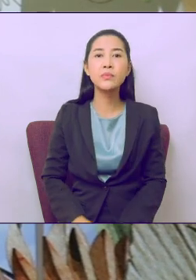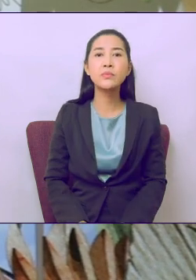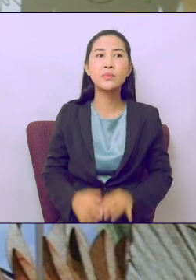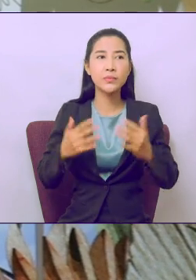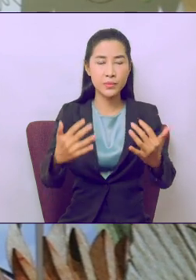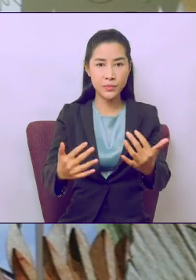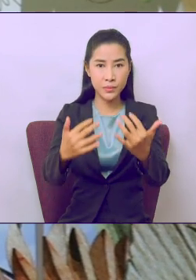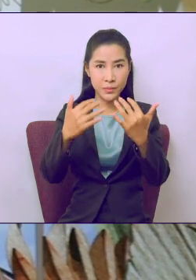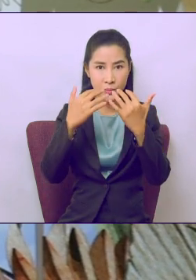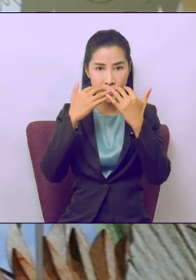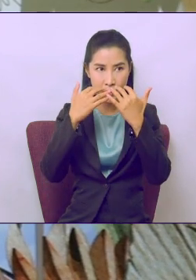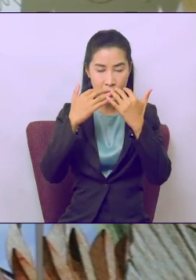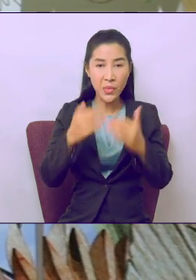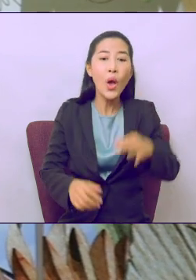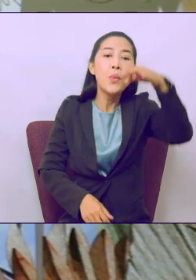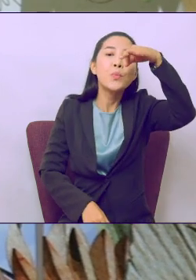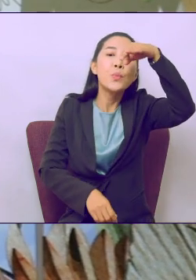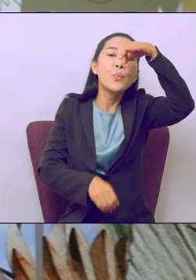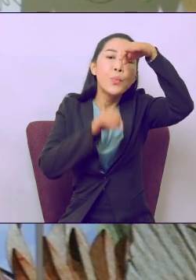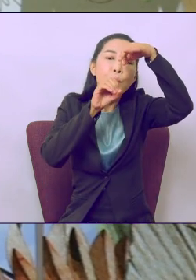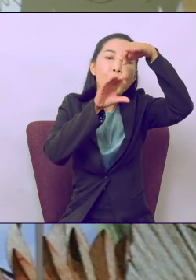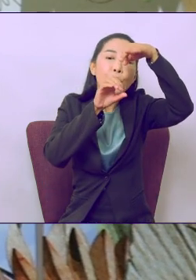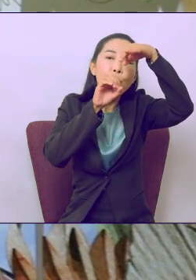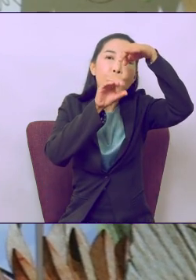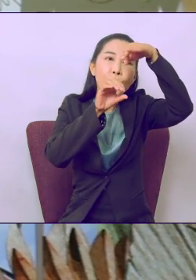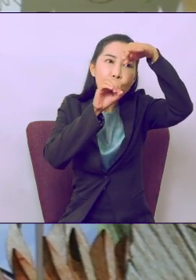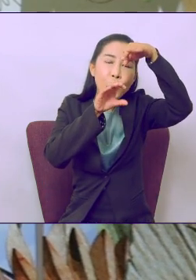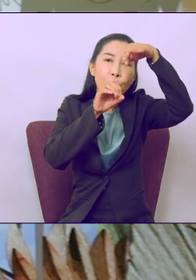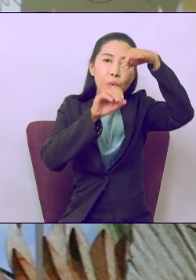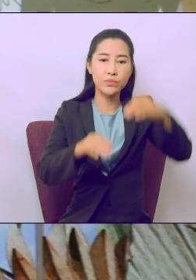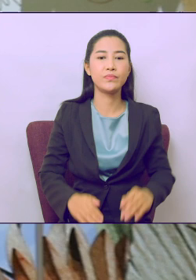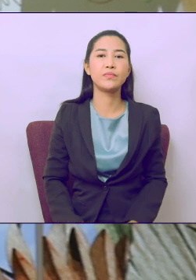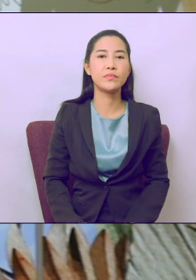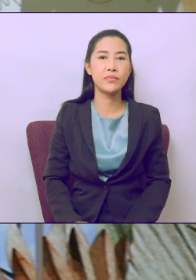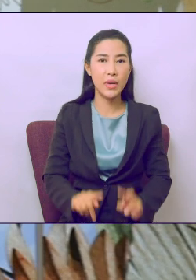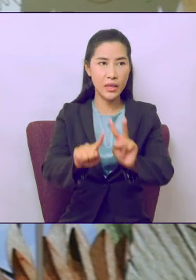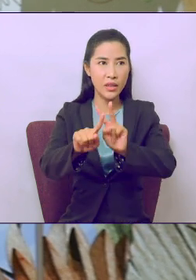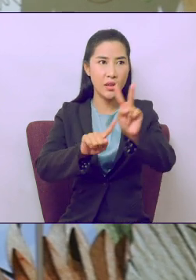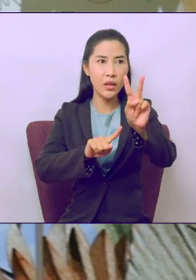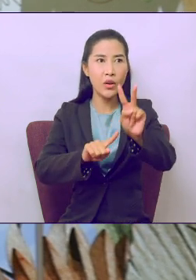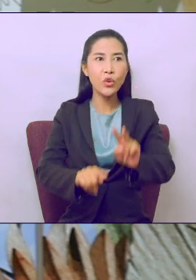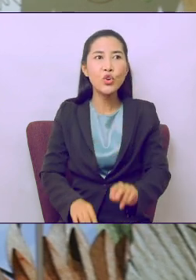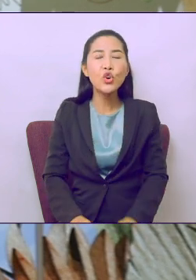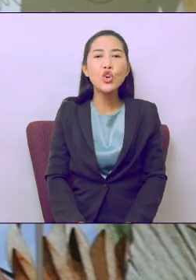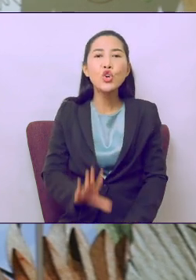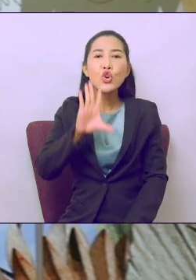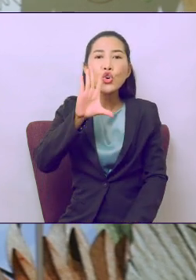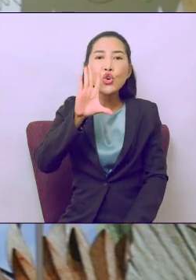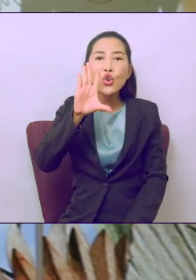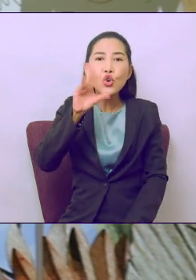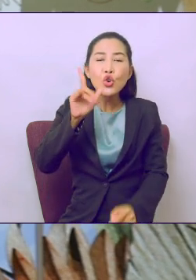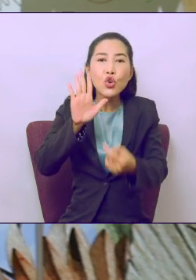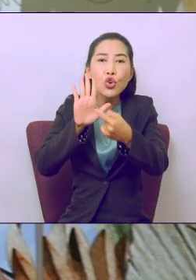ใจนะครับใช้เมื่อกี้เป่าเนาะเป่าออกนะครับอีกอ่าอันต่อไปเนี่ยจะใช้เสียงเหมือนรถไฟครับ